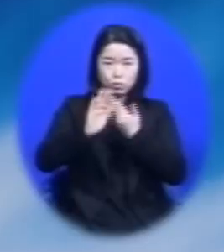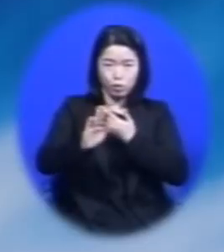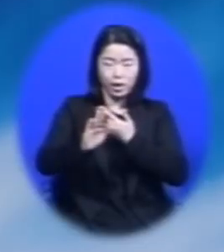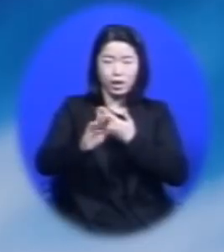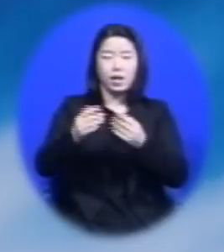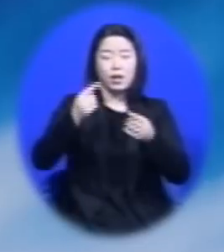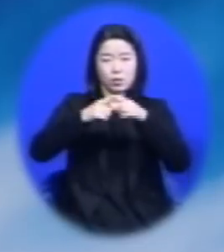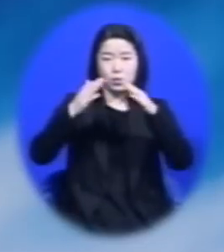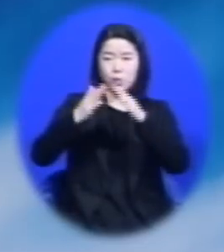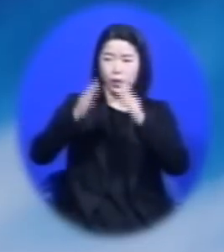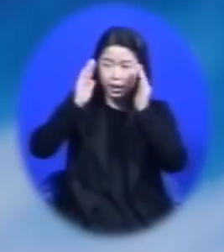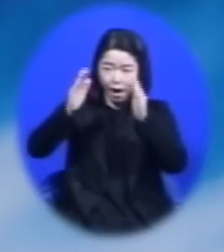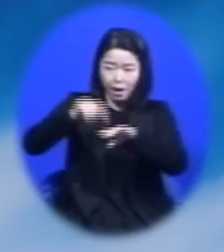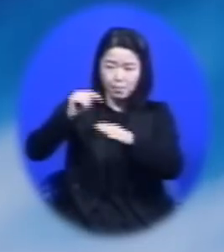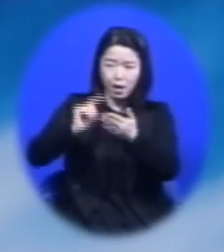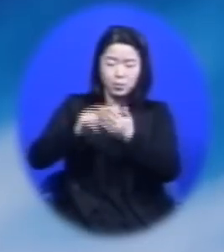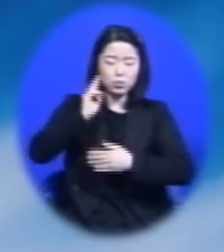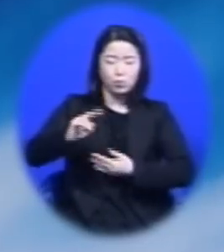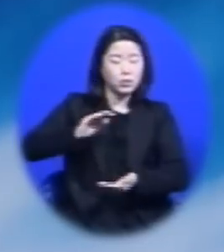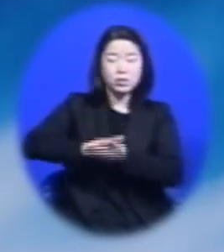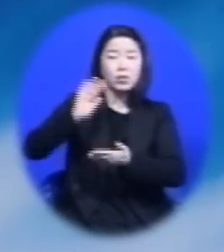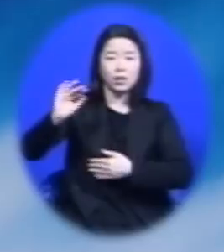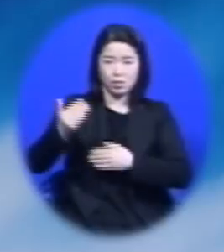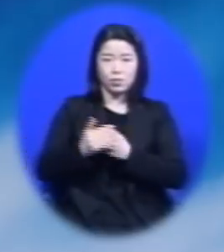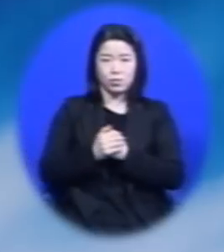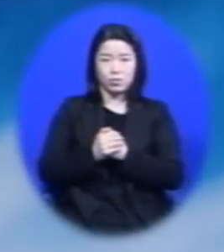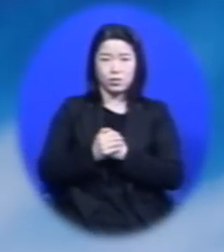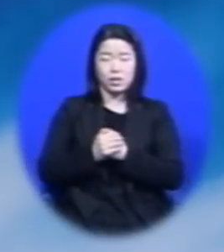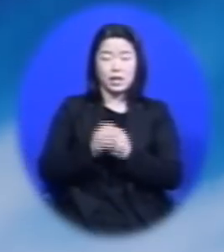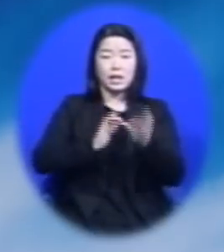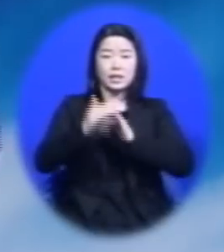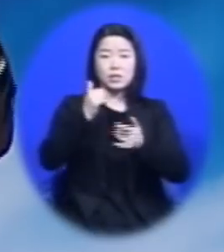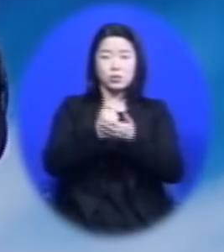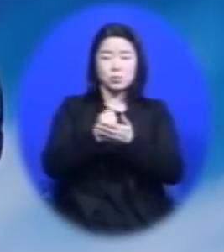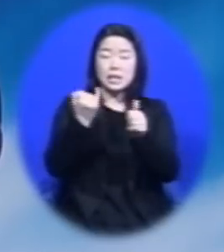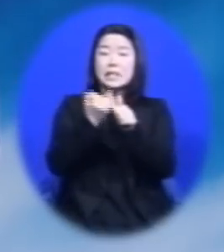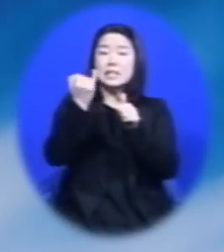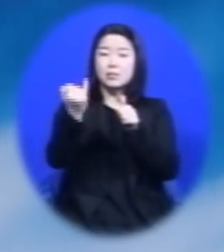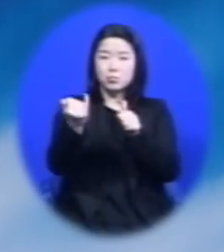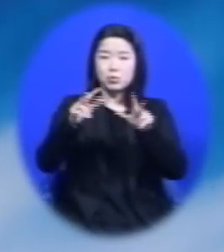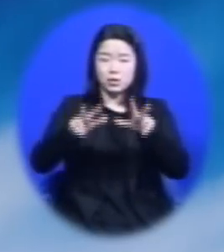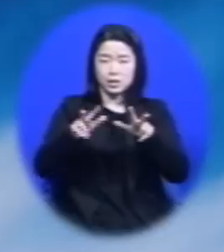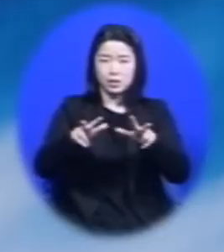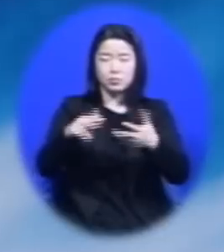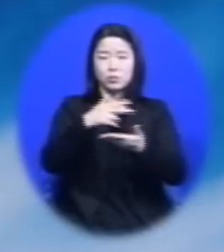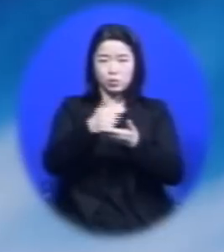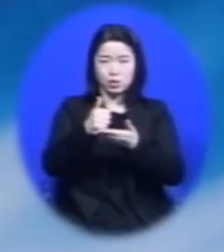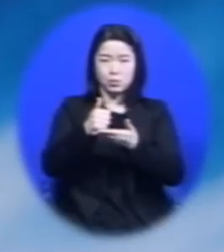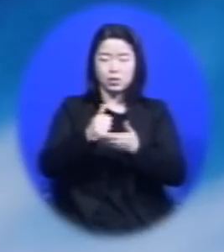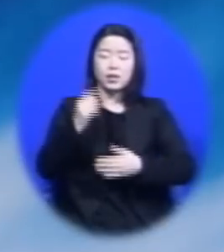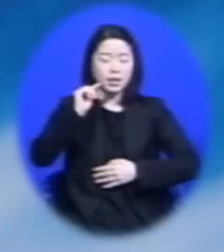교회를 향한 마음이 너무너무 뜨거워집니다 예수님의 신부를 지금 주님은